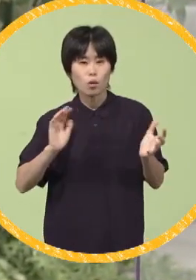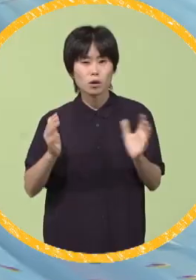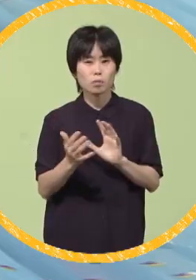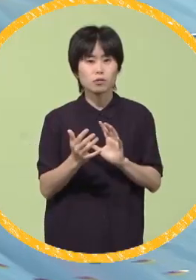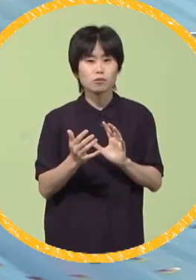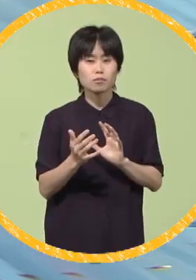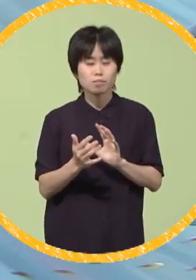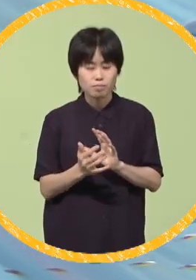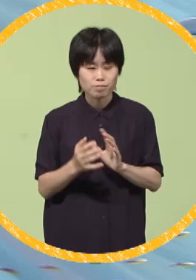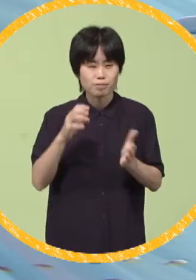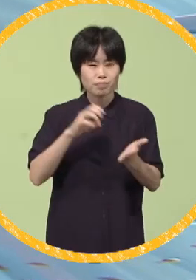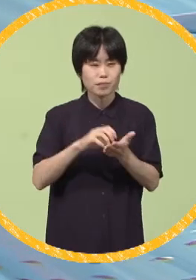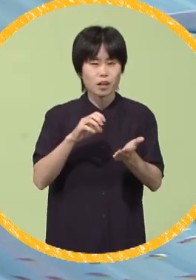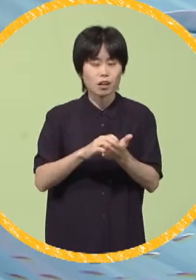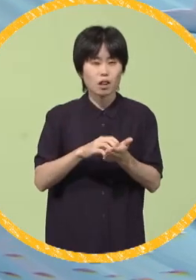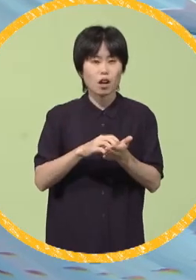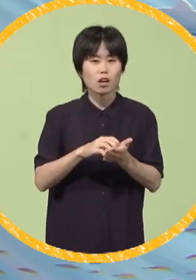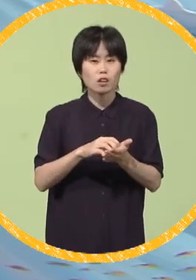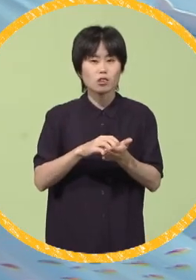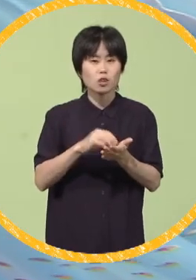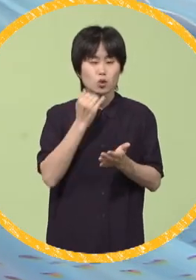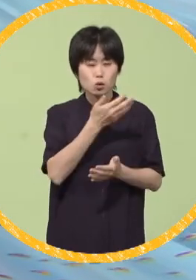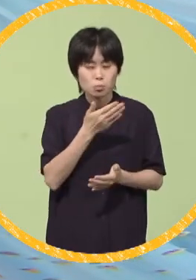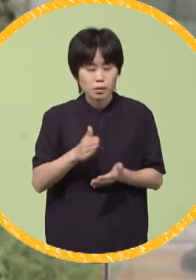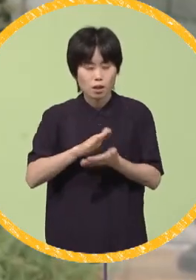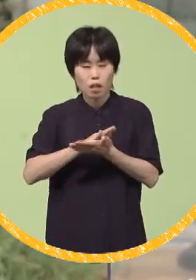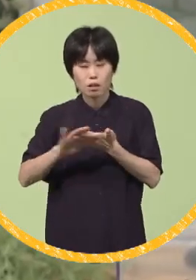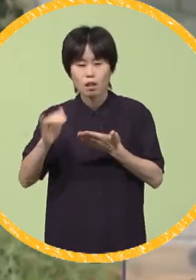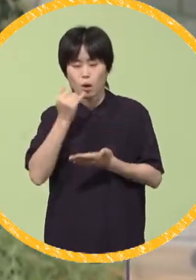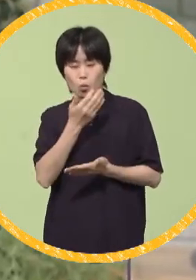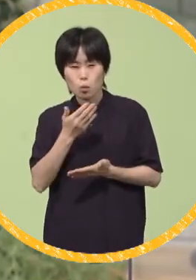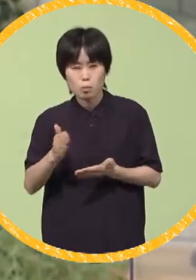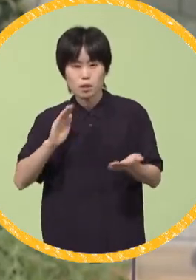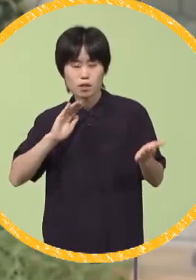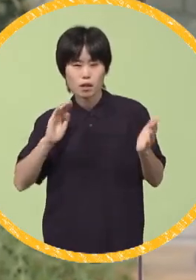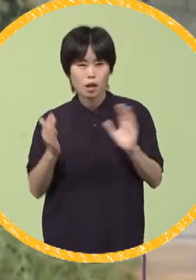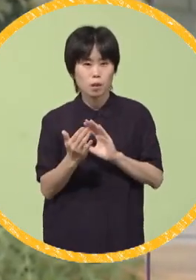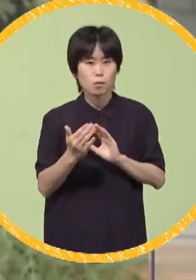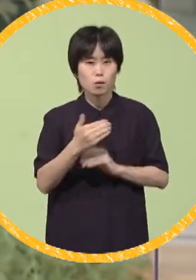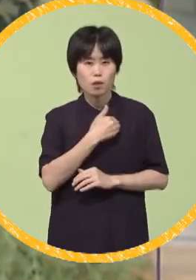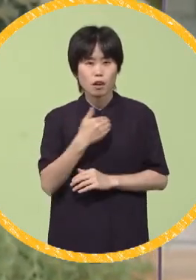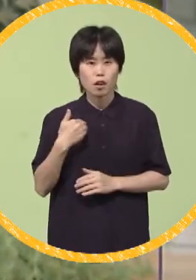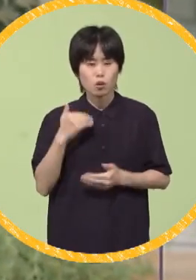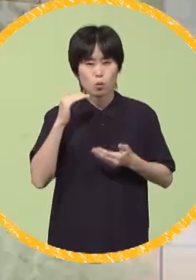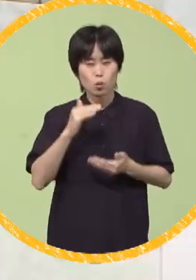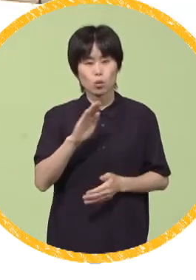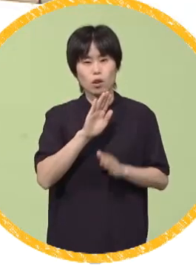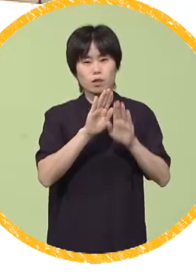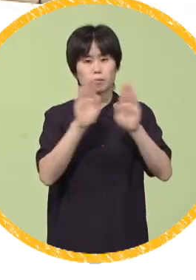汚い海から綺麗な海になるようにしっかりと一人一人ができることから始めていきましょう。